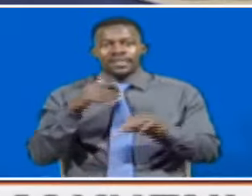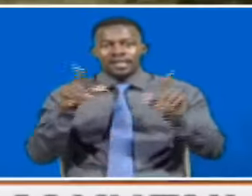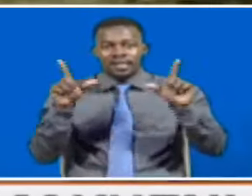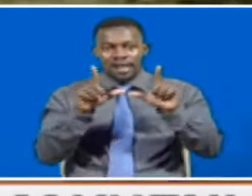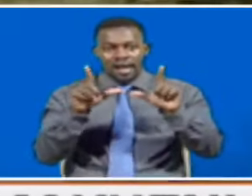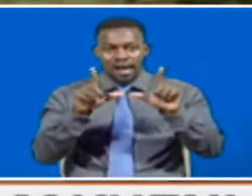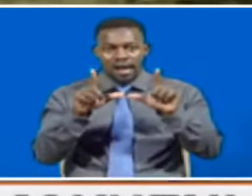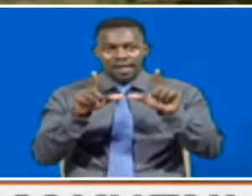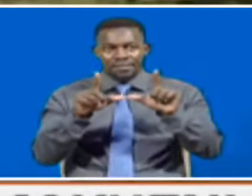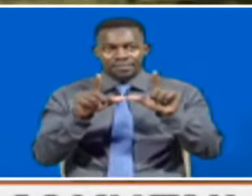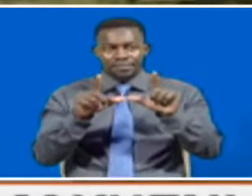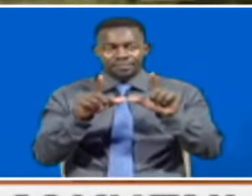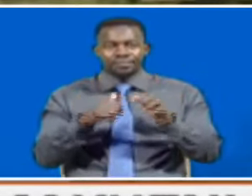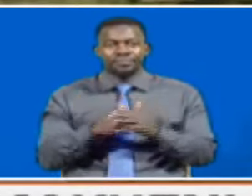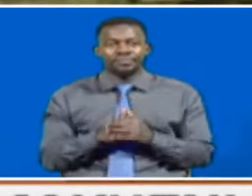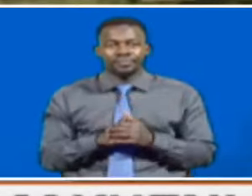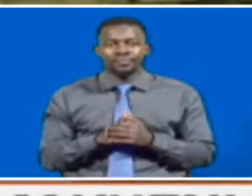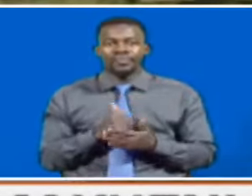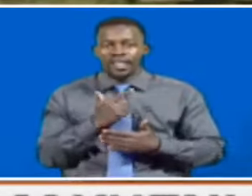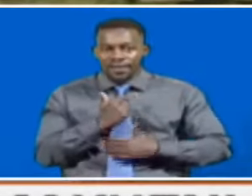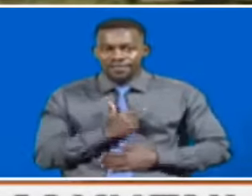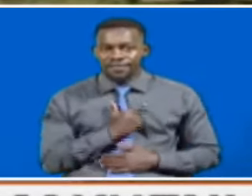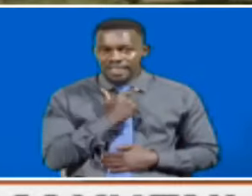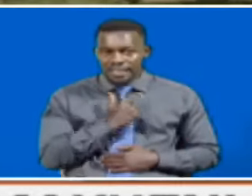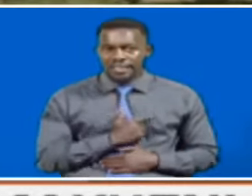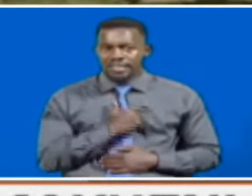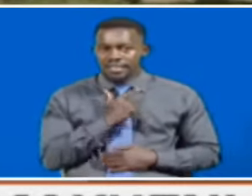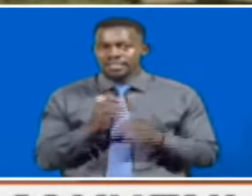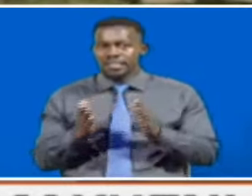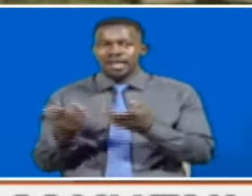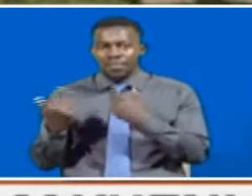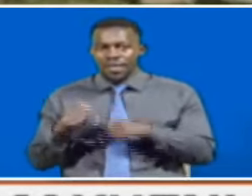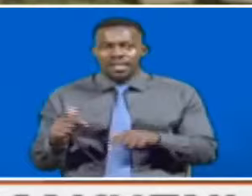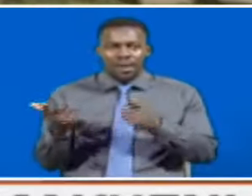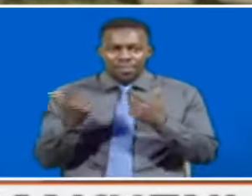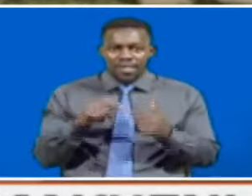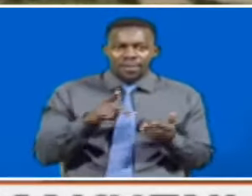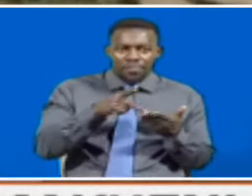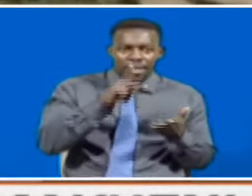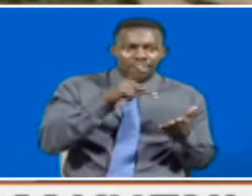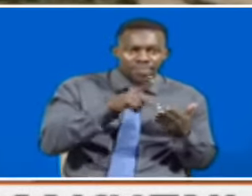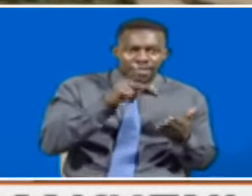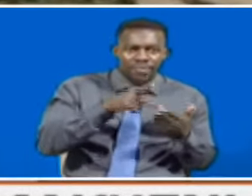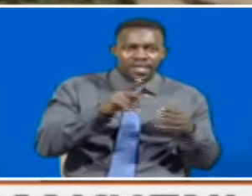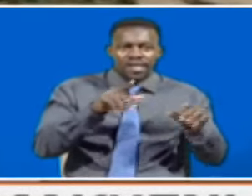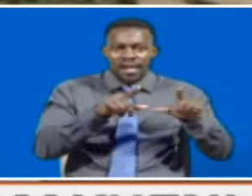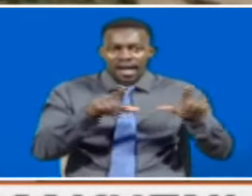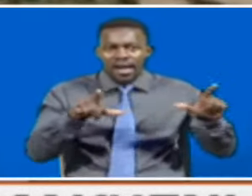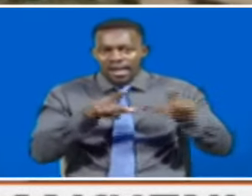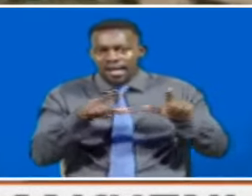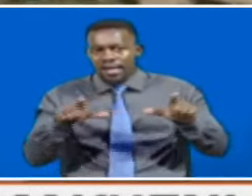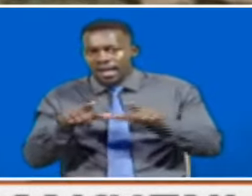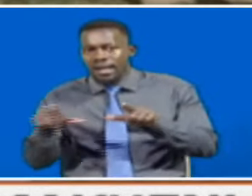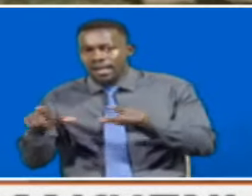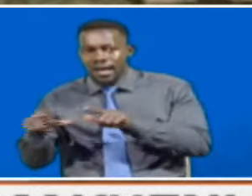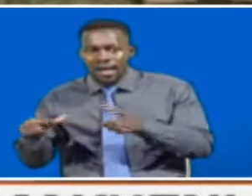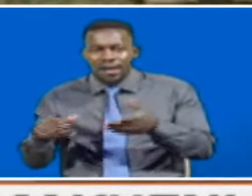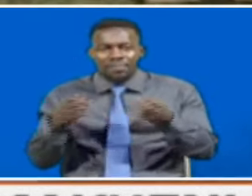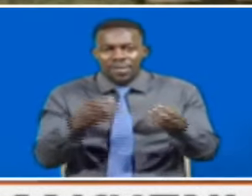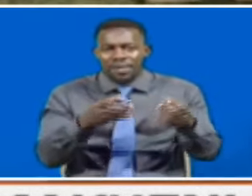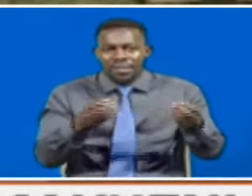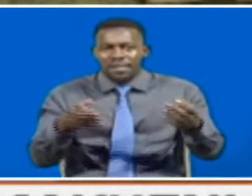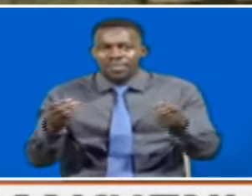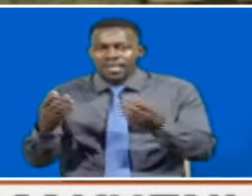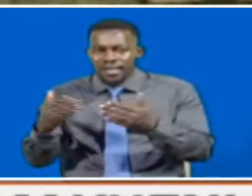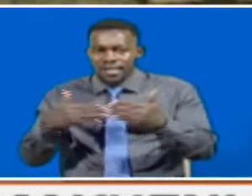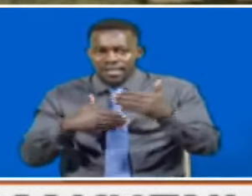ardhi. Inaleta wageni wananunua plots hapa nje ya ATC across the